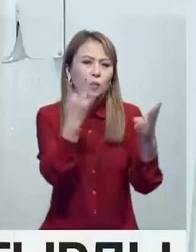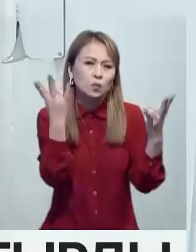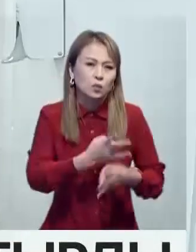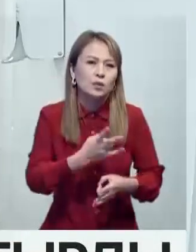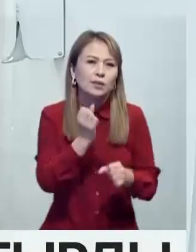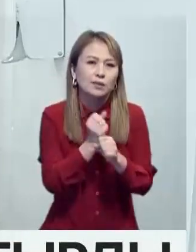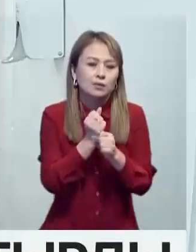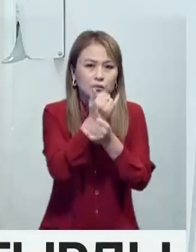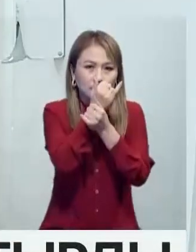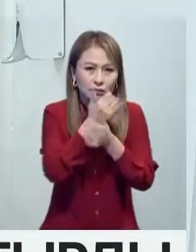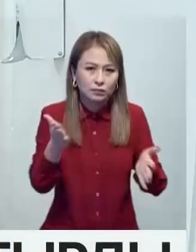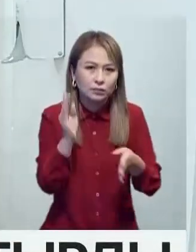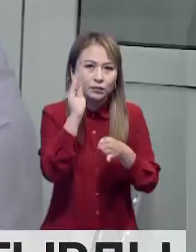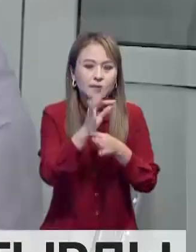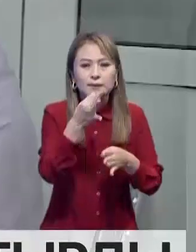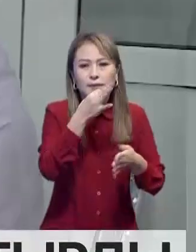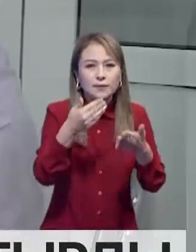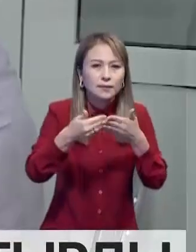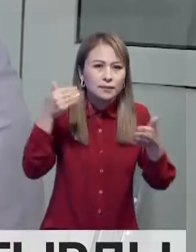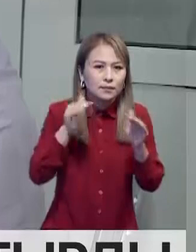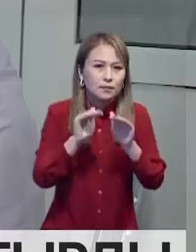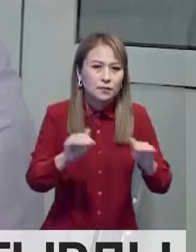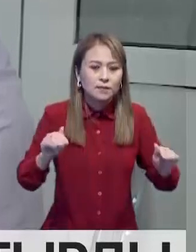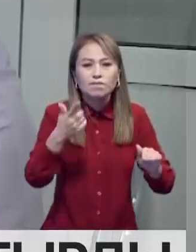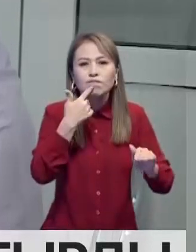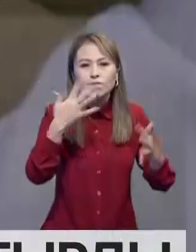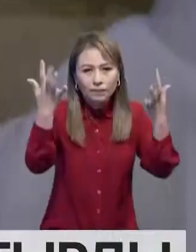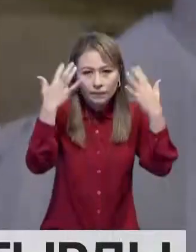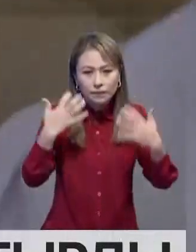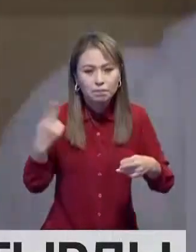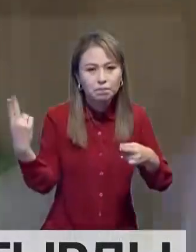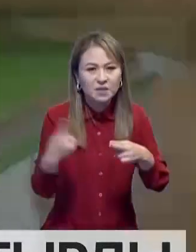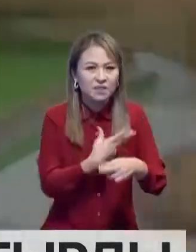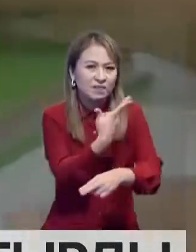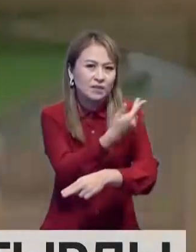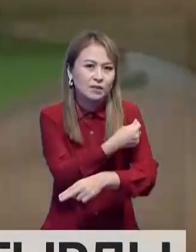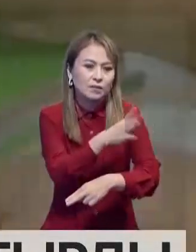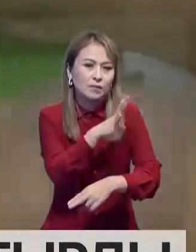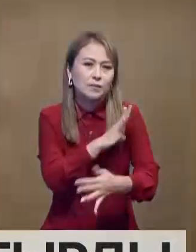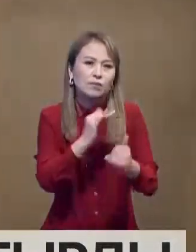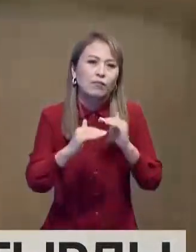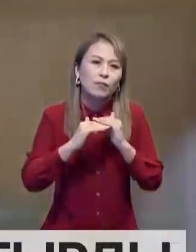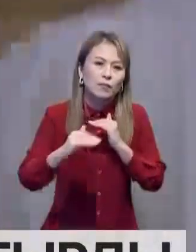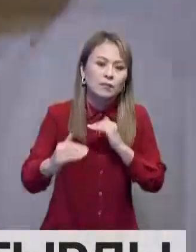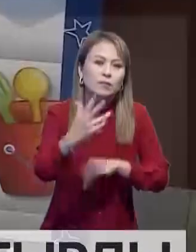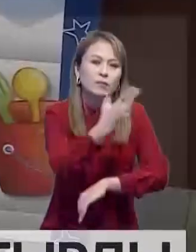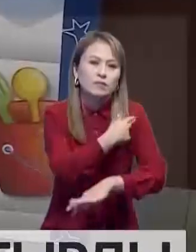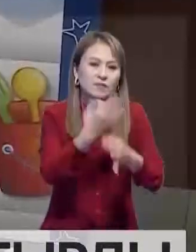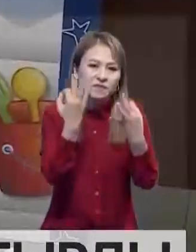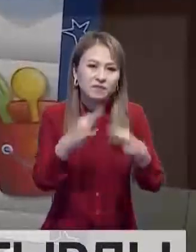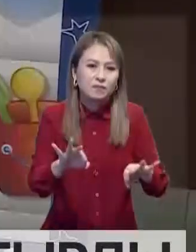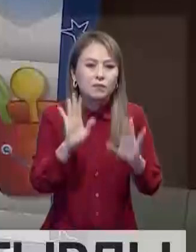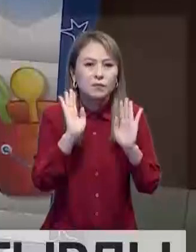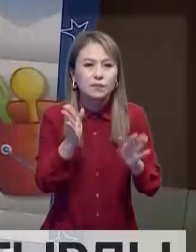көлемде жасалмауы. Әсіресе ерте жастағы балалардың қызылшаға қарсы вакцинасыз қалуы себеп. Ал елде екпе егу ерікті түрде